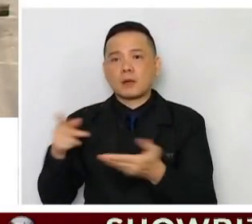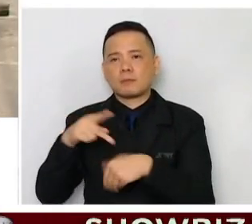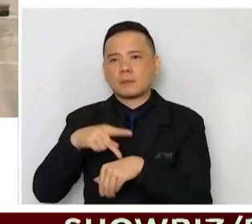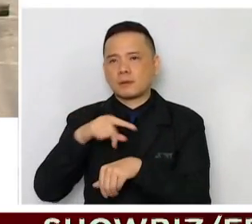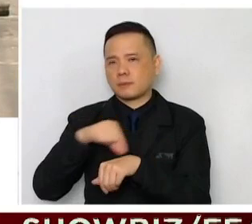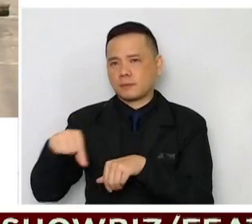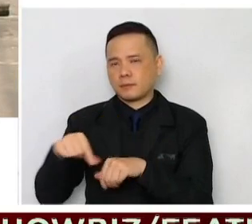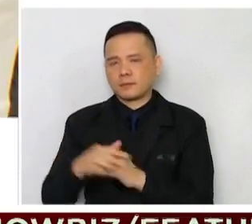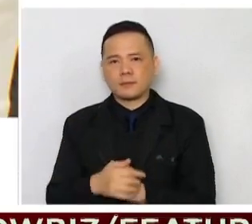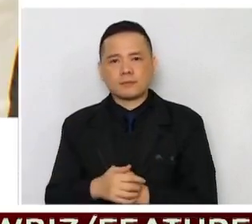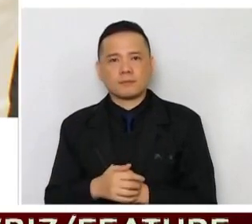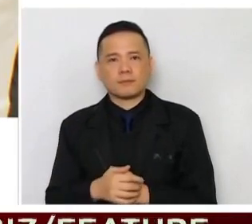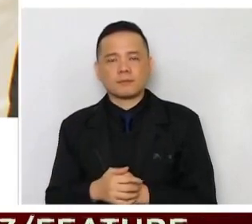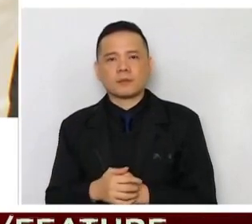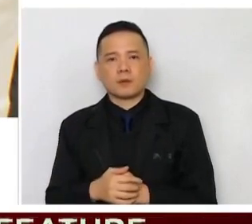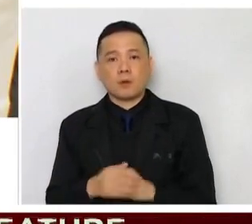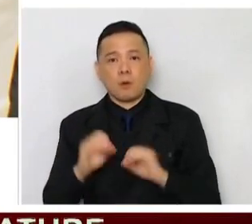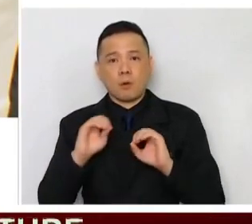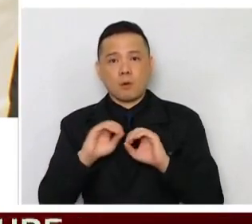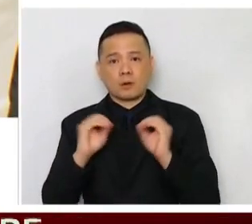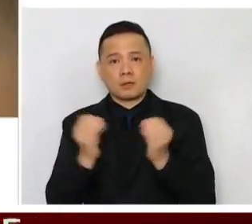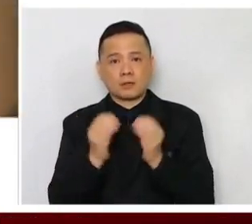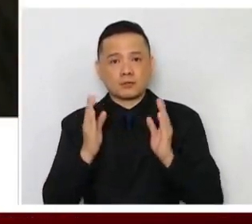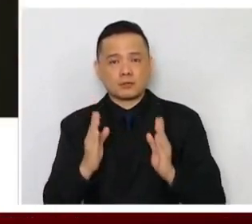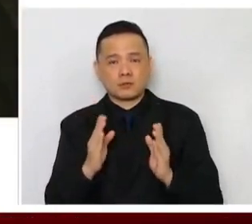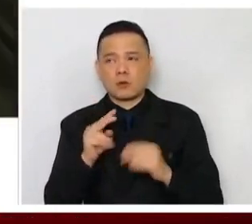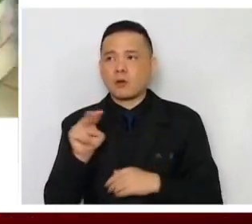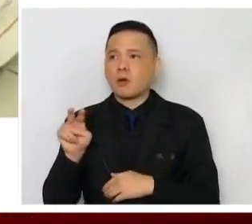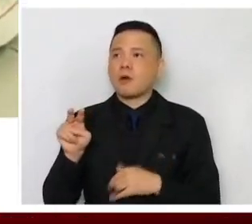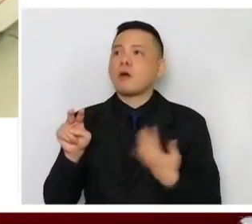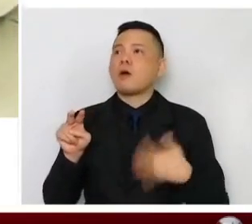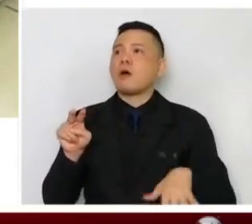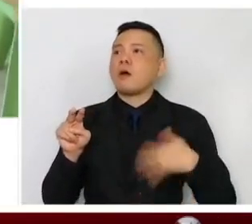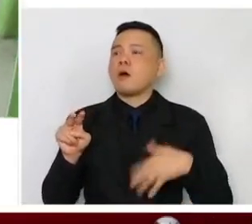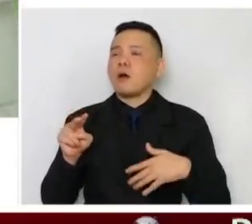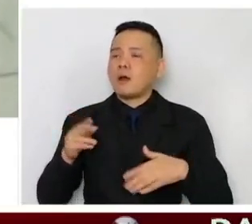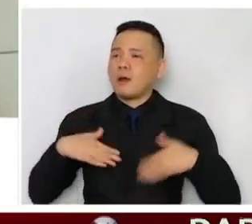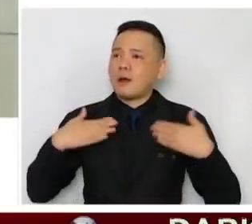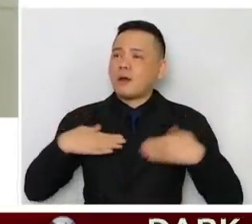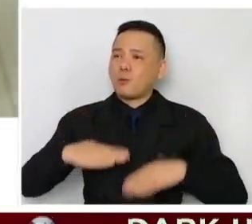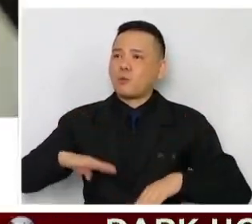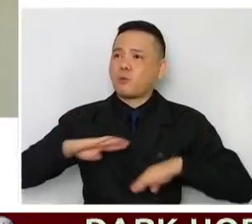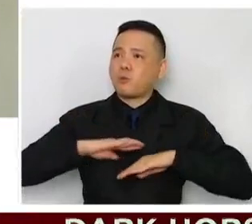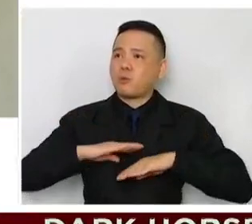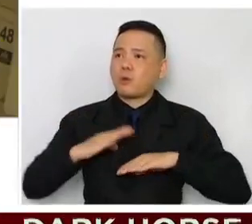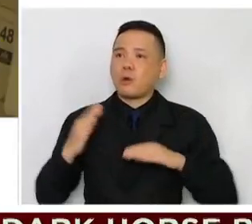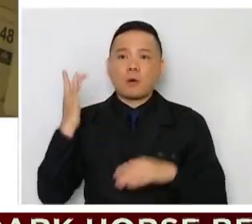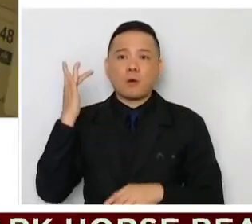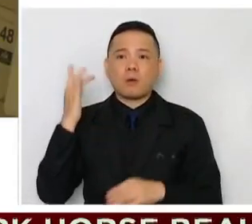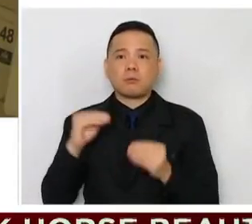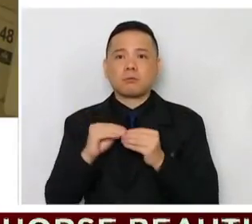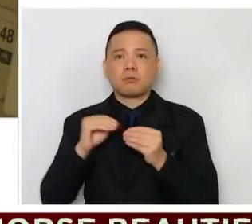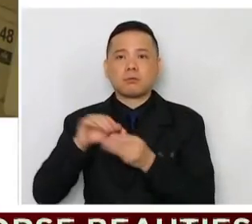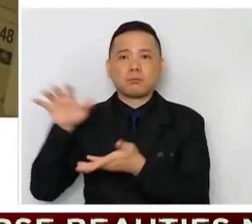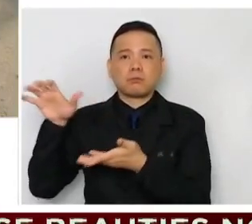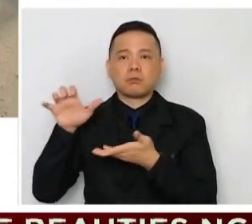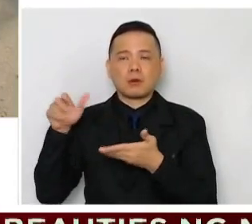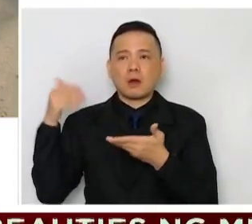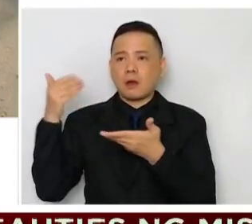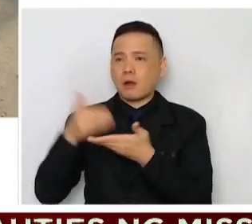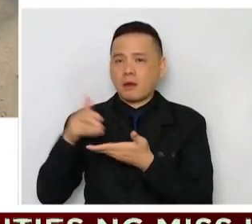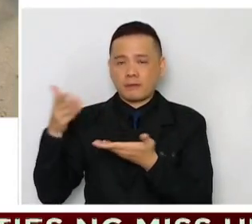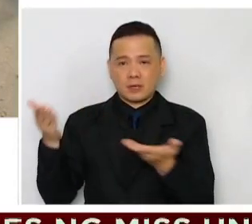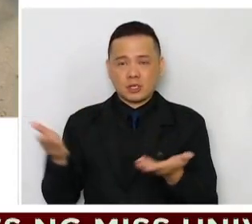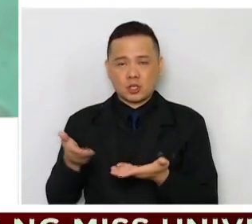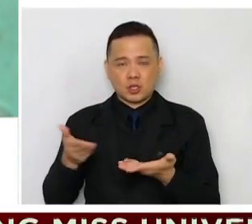laking tuwa ng mga organizer ng Malabang may supply na darating mula sa Pantawid ng Pag-ibig, Pilipino para sa Pilipino.